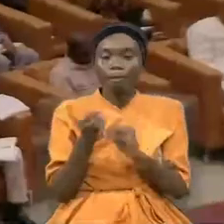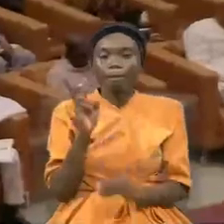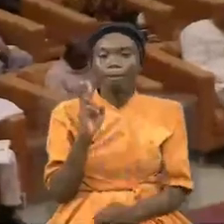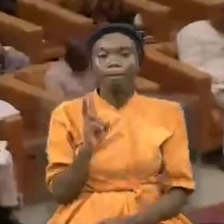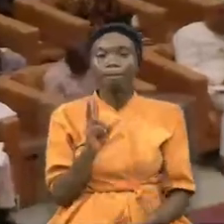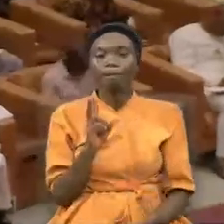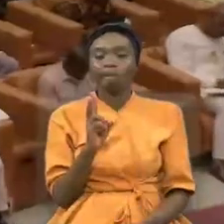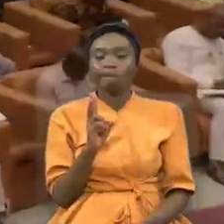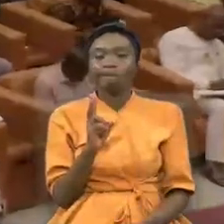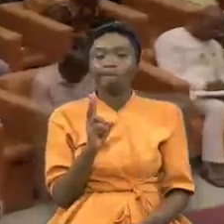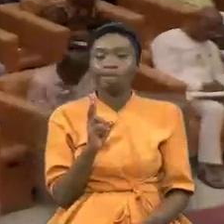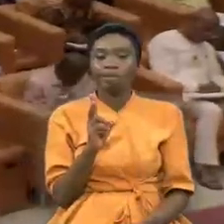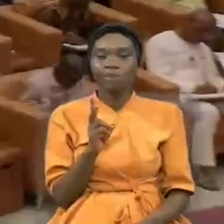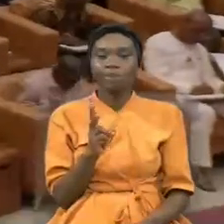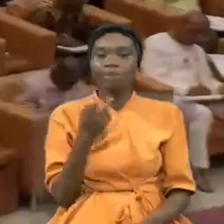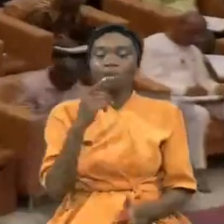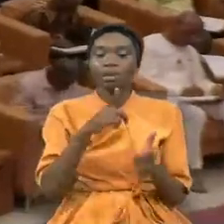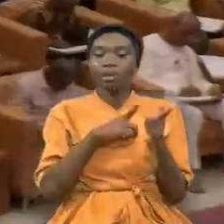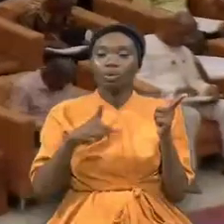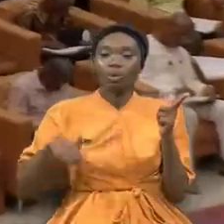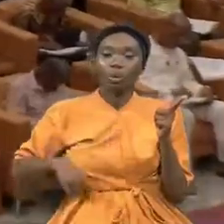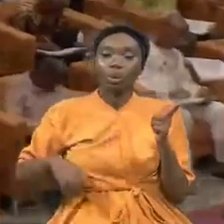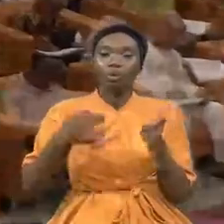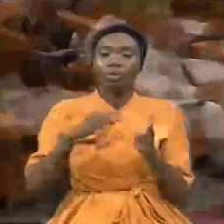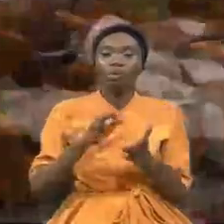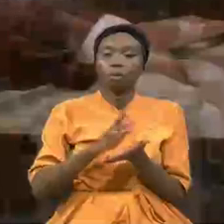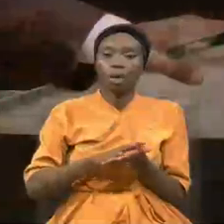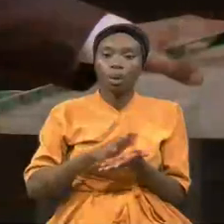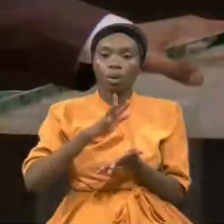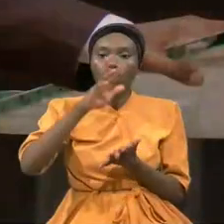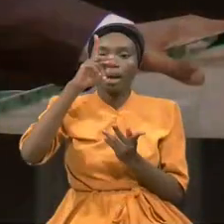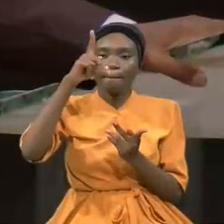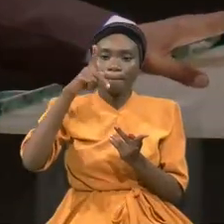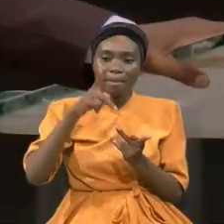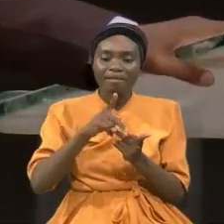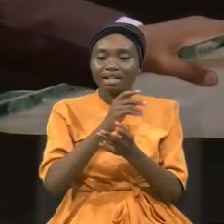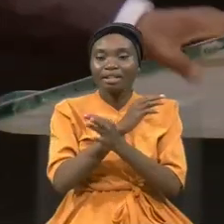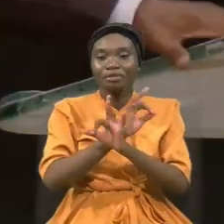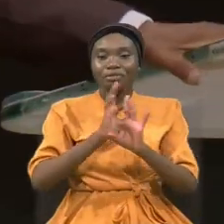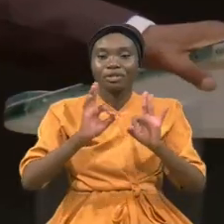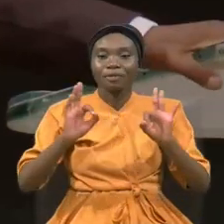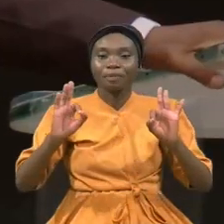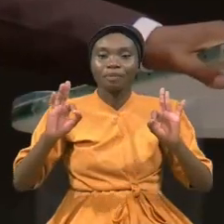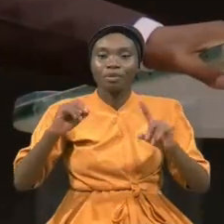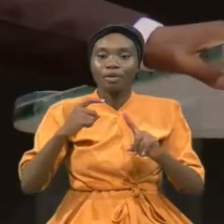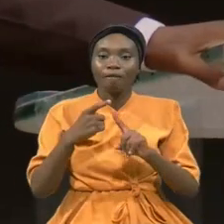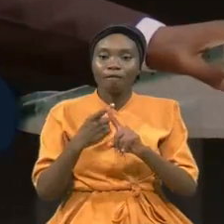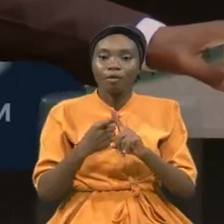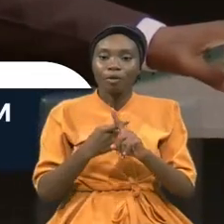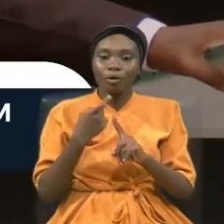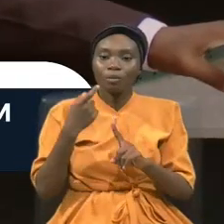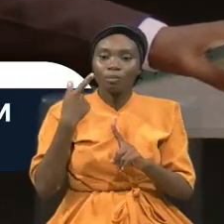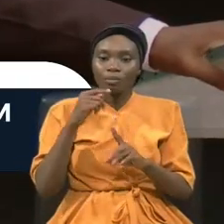deuxième partie ici. Le Seigneur de gloire, parfaitement dénué de